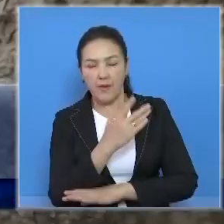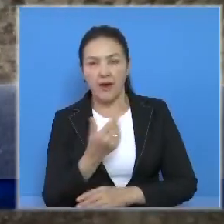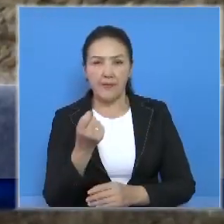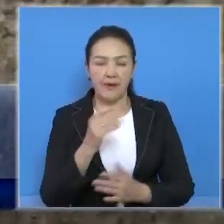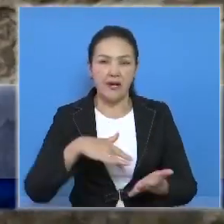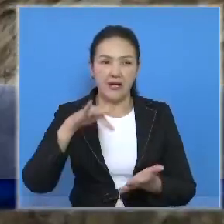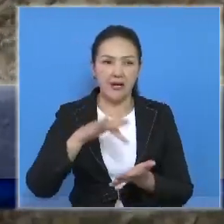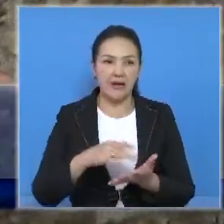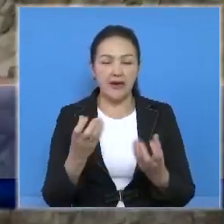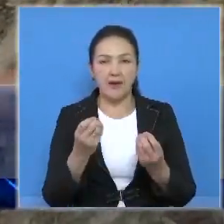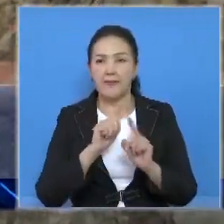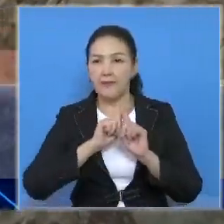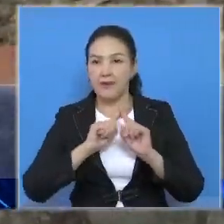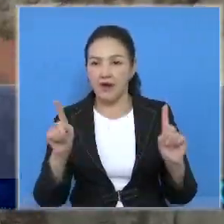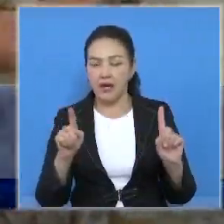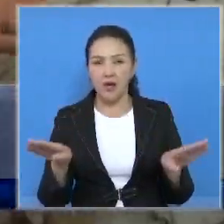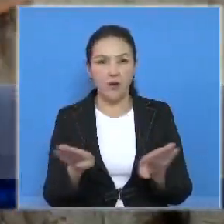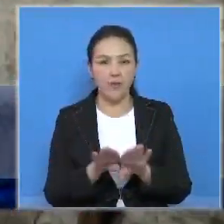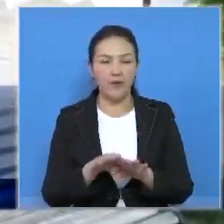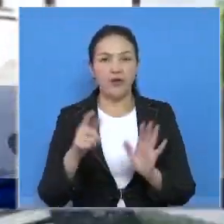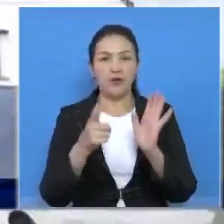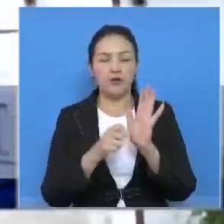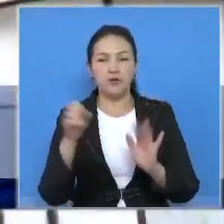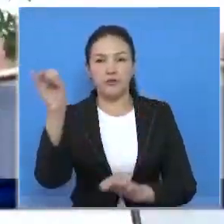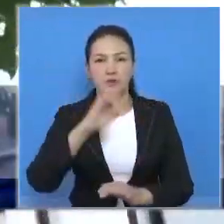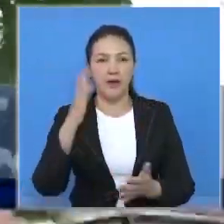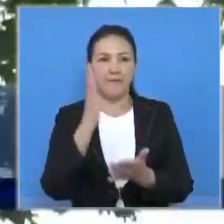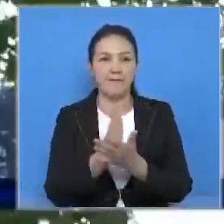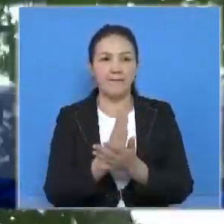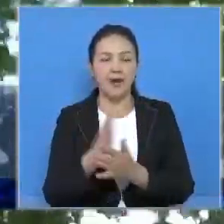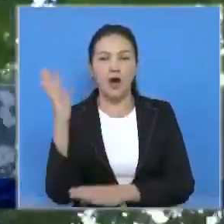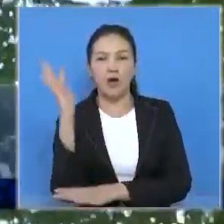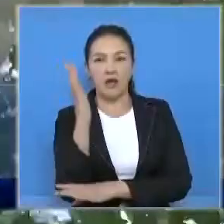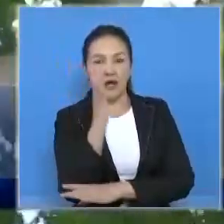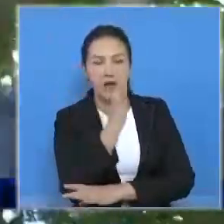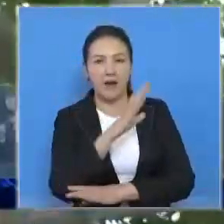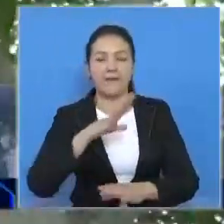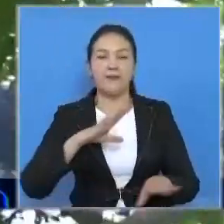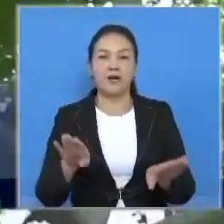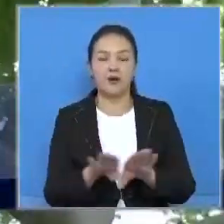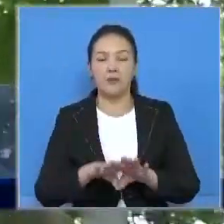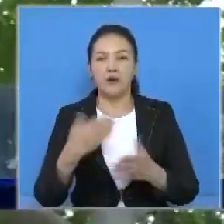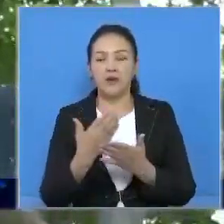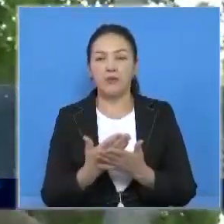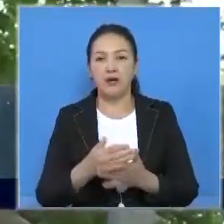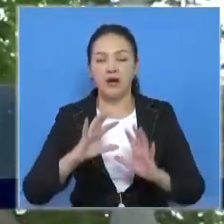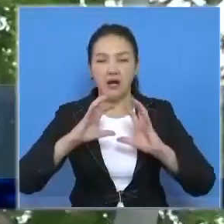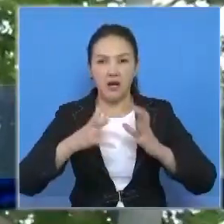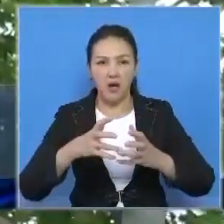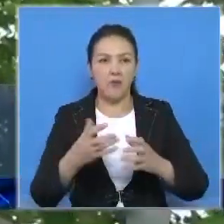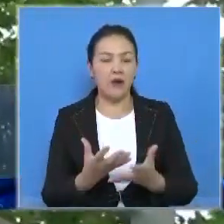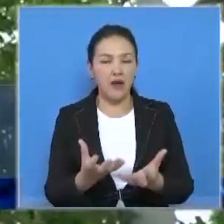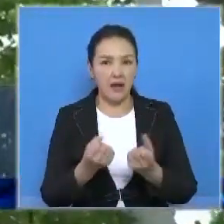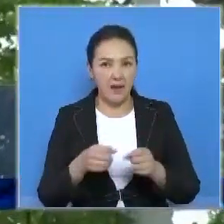ғана қалашықтың тағы бір ерекшелігі осындағы 700 жылдық тарихы бар платан ағашы. Тараклы елді мекені ЮНЕСКО әлемдік мұра тізіміне